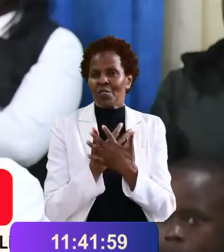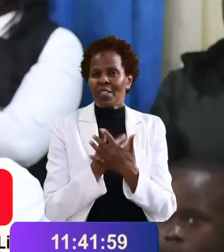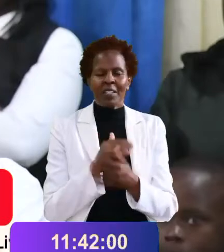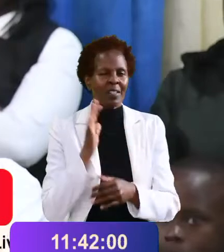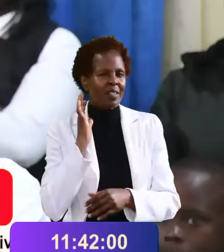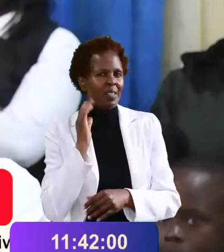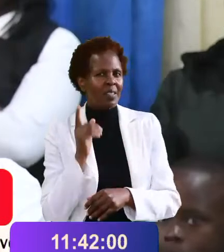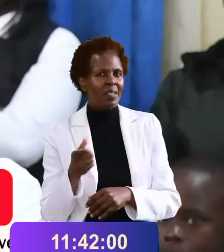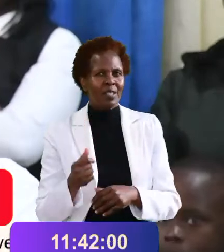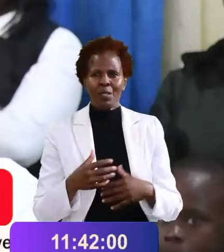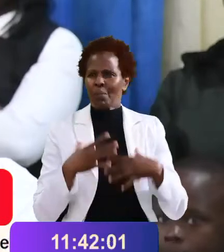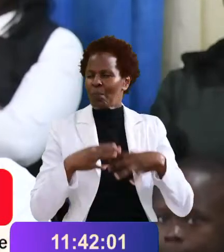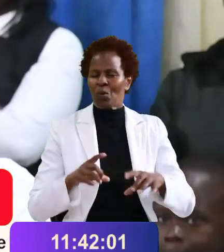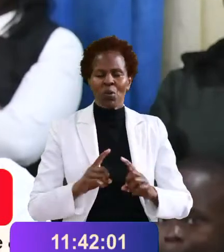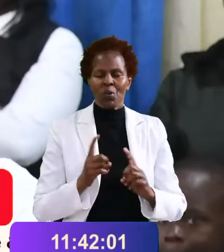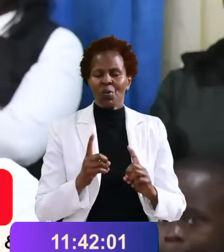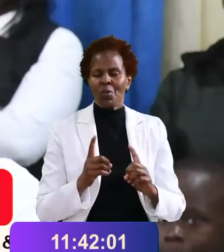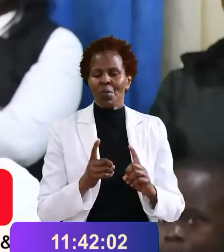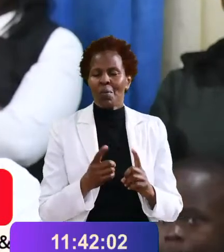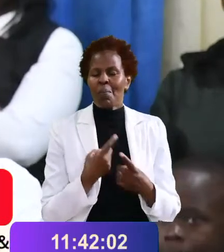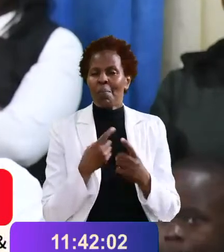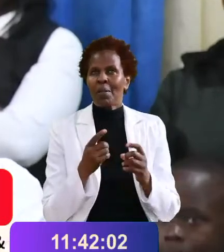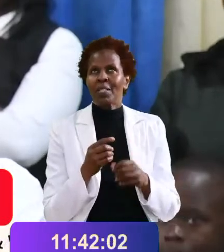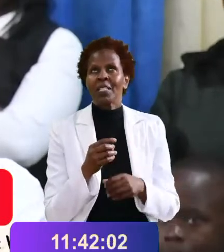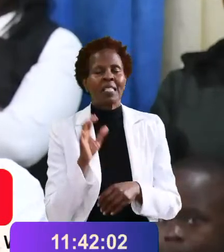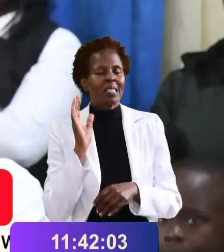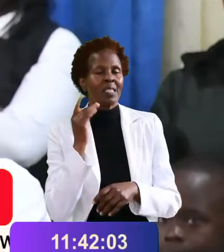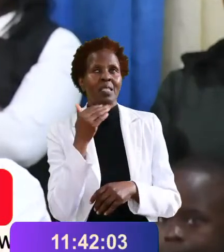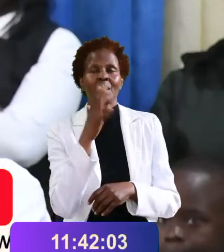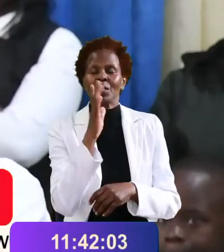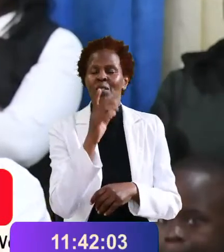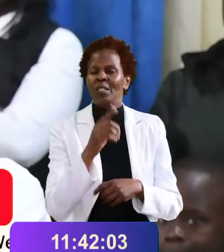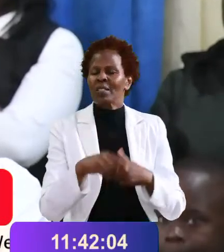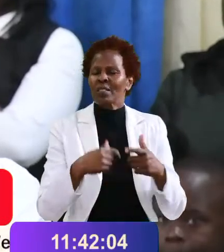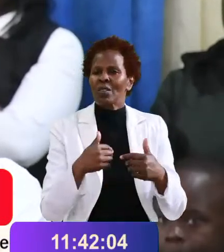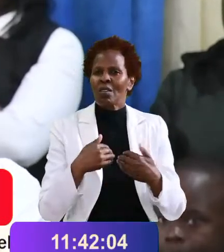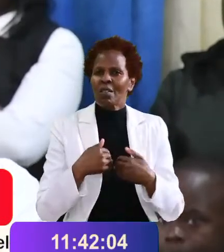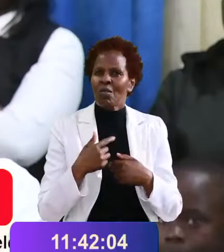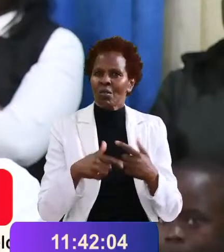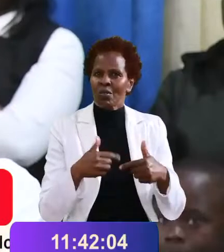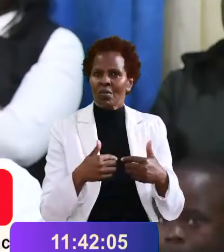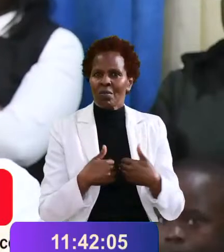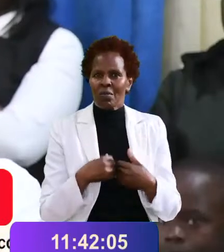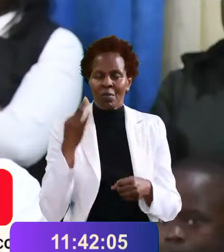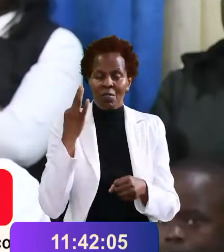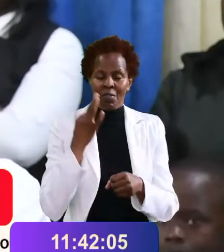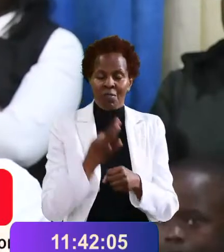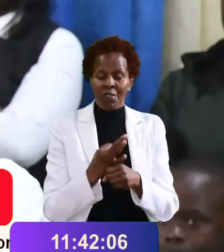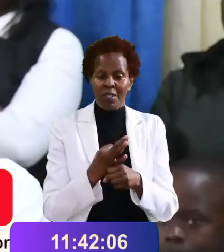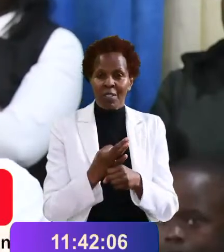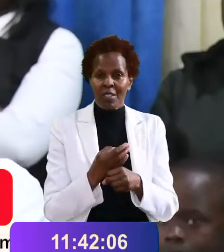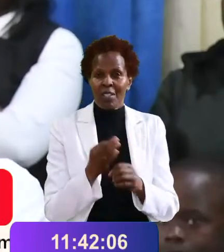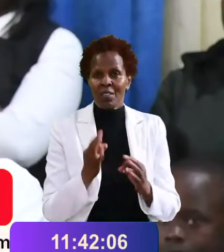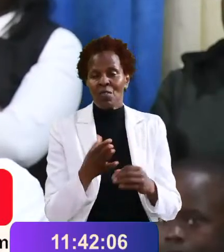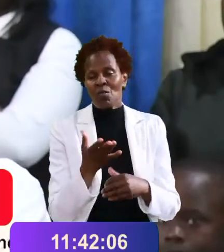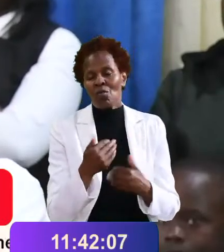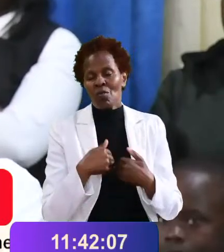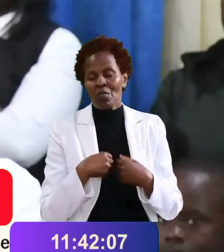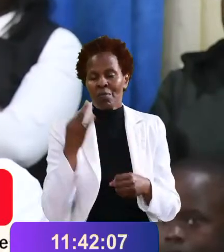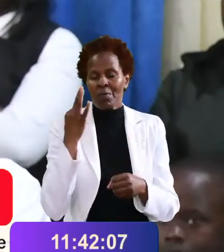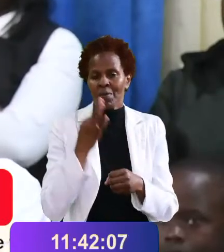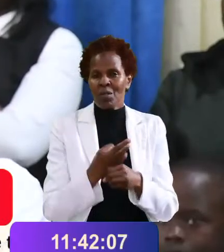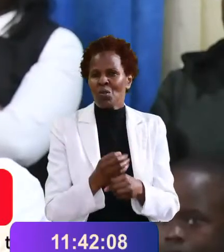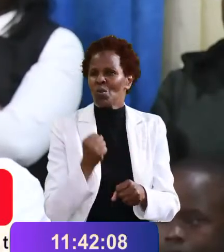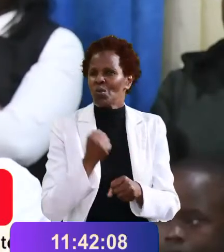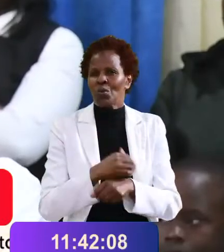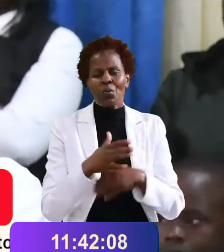hakuwasikiliza, lakini bali alimsikiliza Yesu na kuendelea kuwa na imani. Tukiwa na imani, tunayaweza